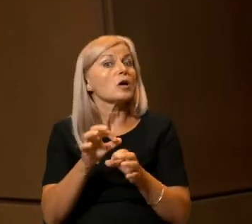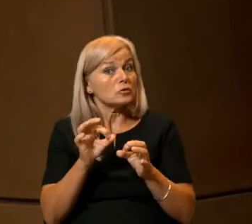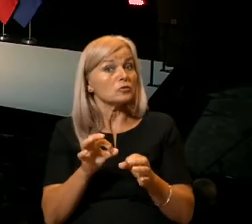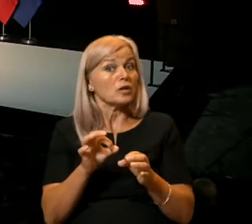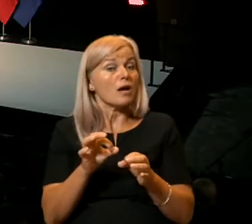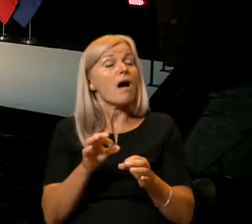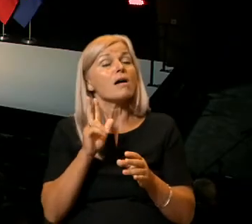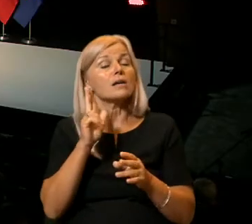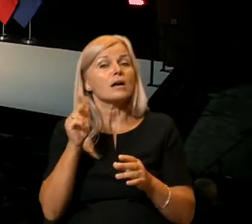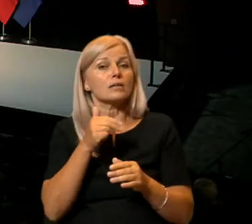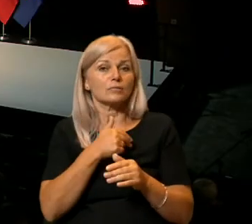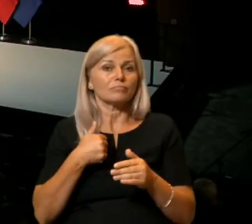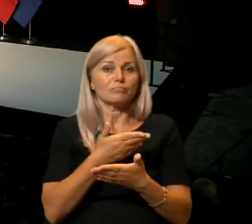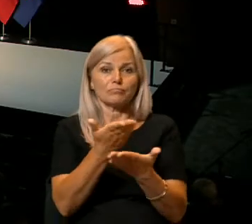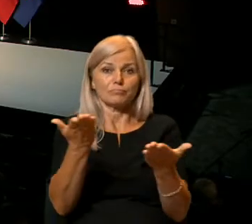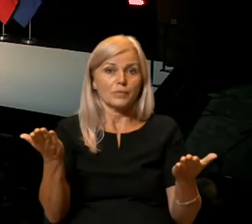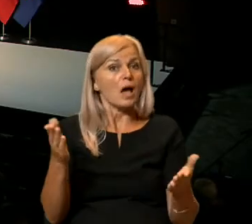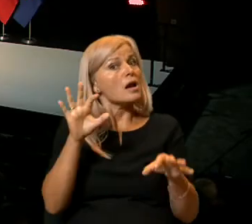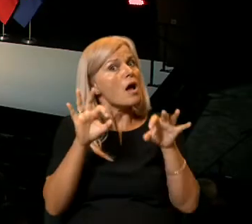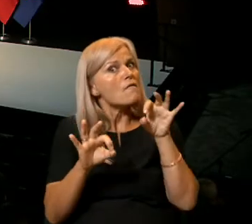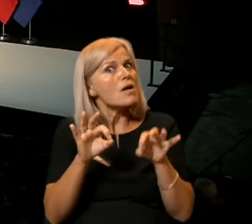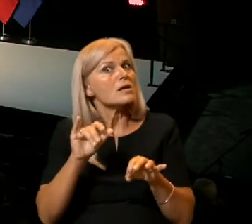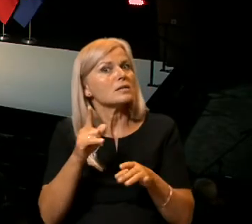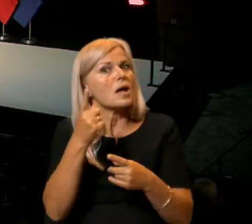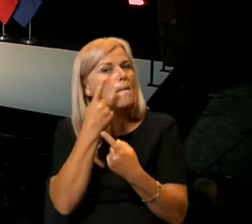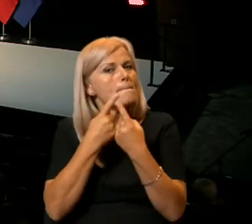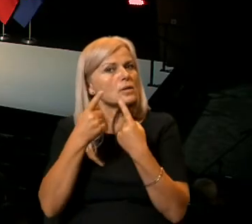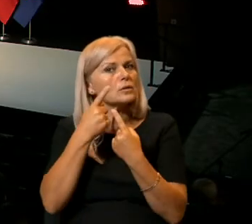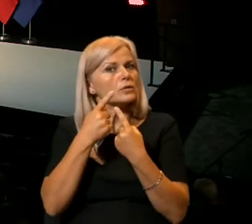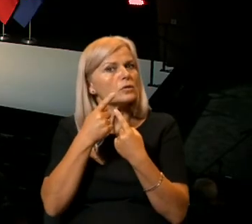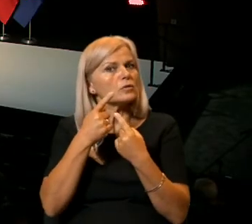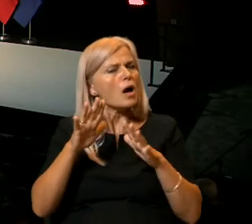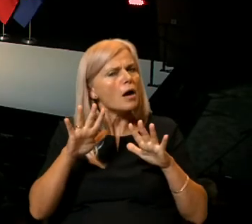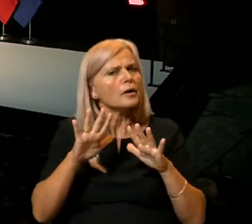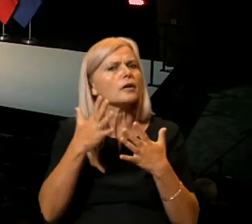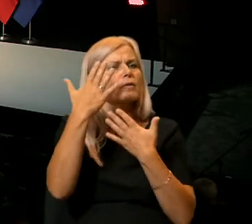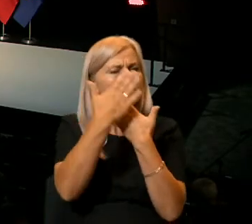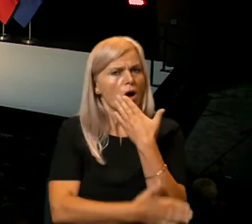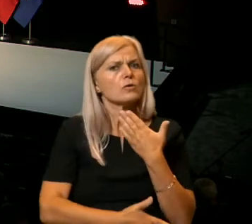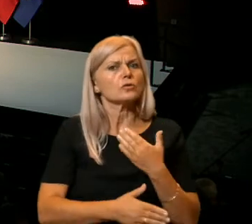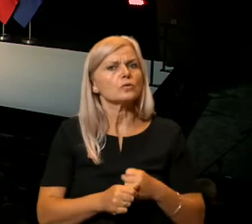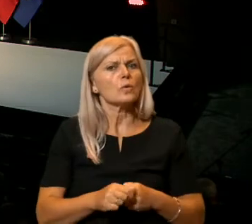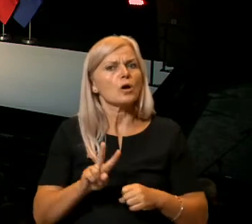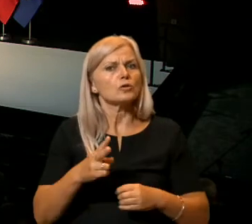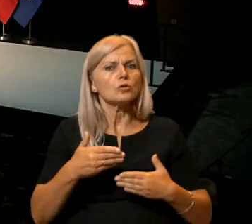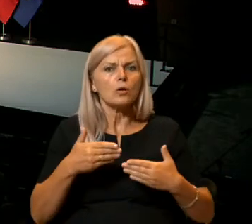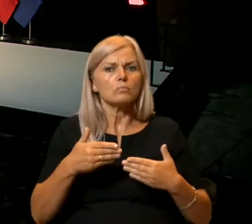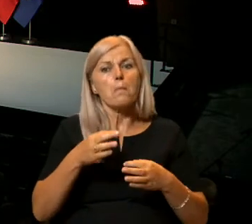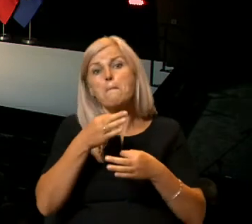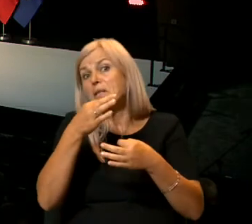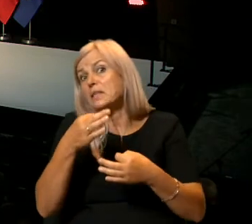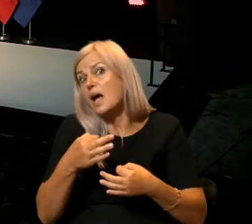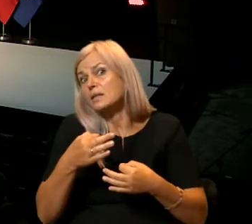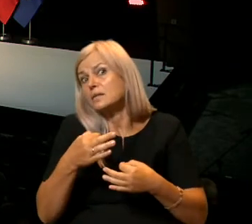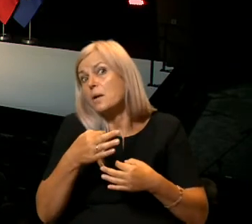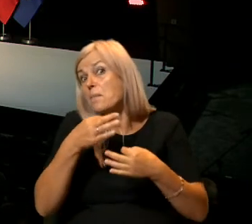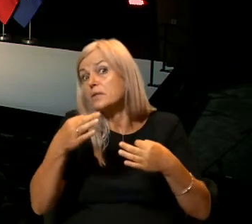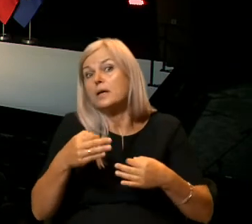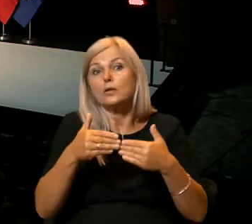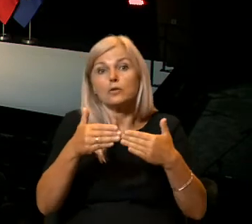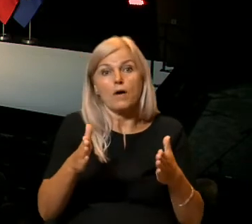refleksję. Czy ta rewolucja się zakończyła? To pewnie też otwarte pytanie.